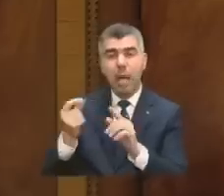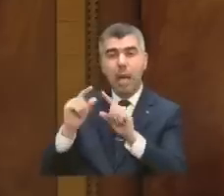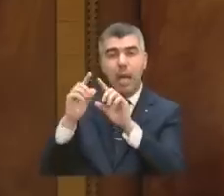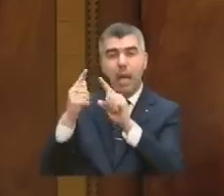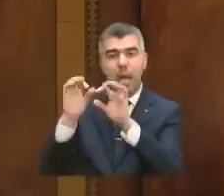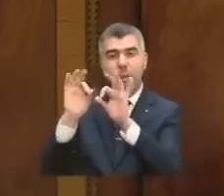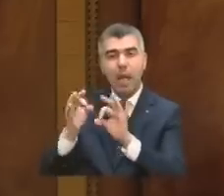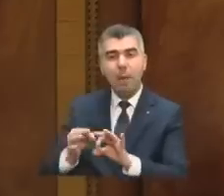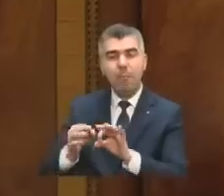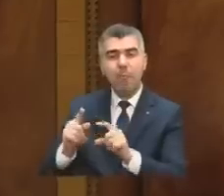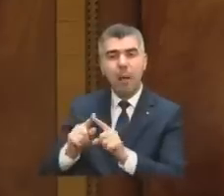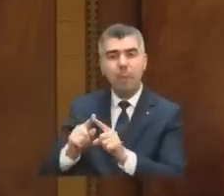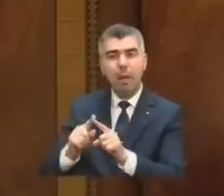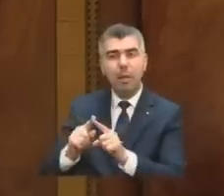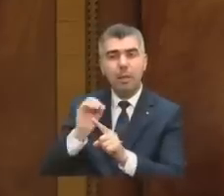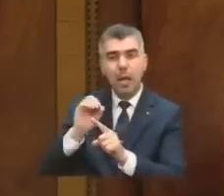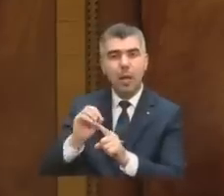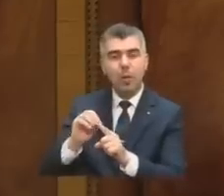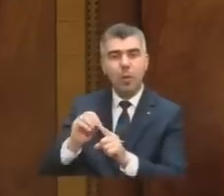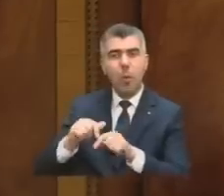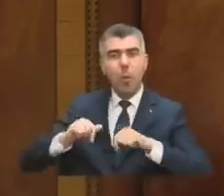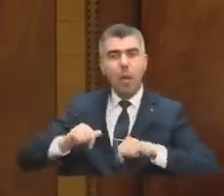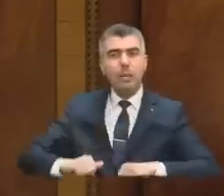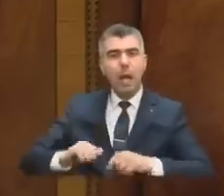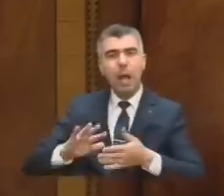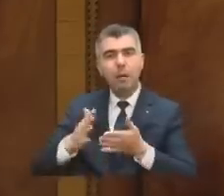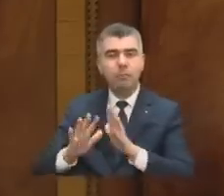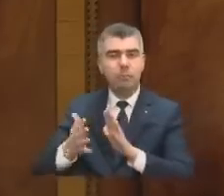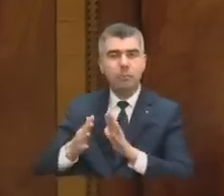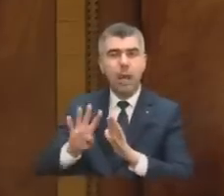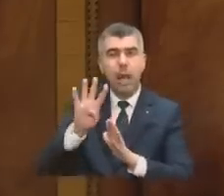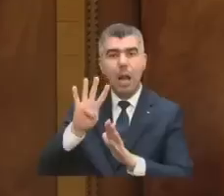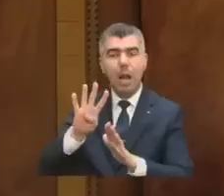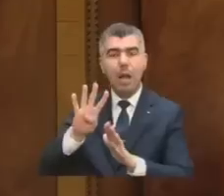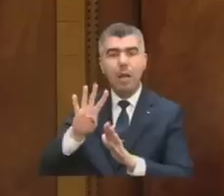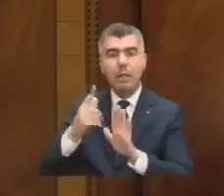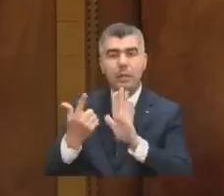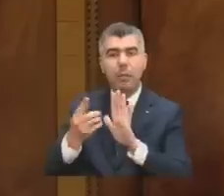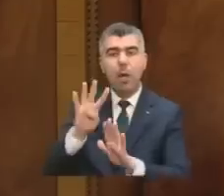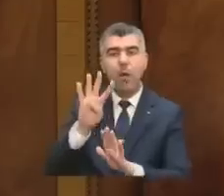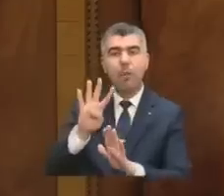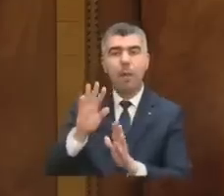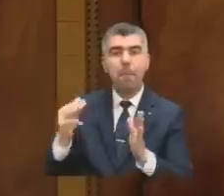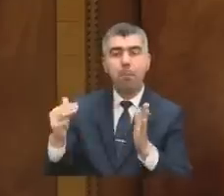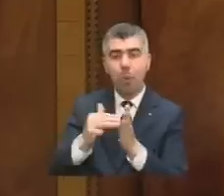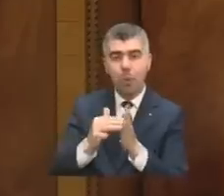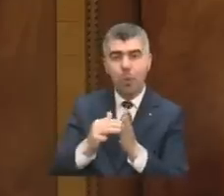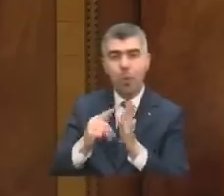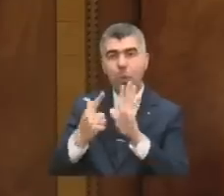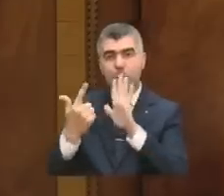المحاسبين المعنيين العموميين المعنيين بمبلغ 400 مليون 47 مليون و